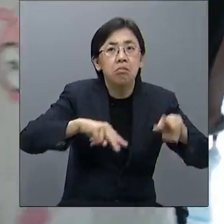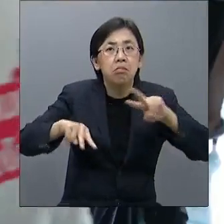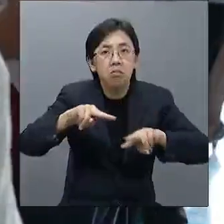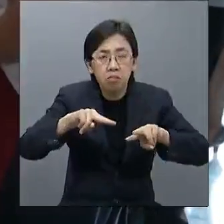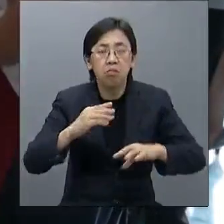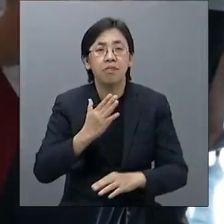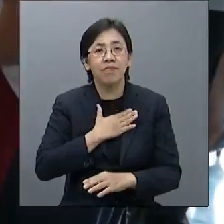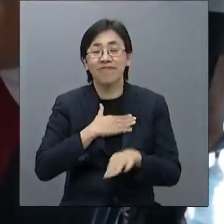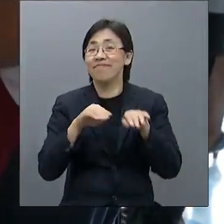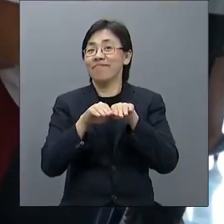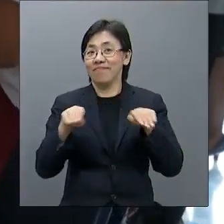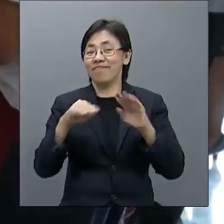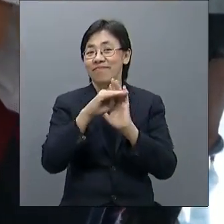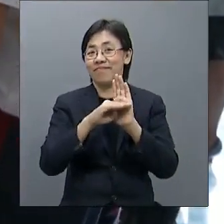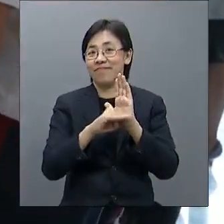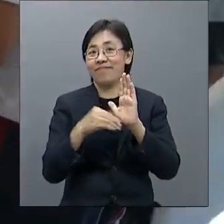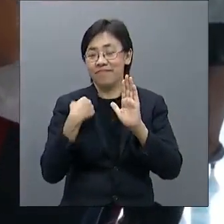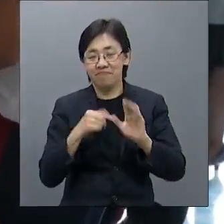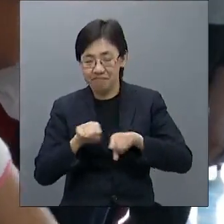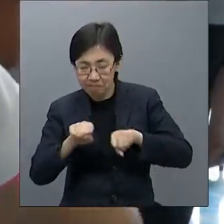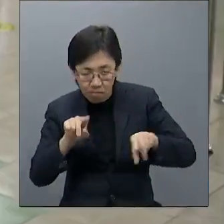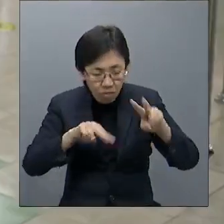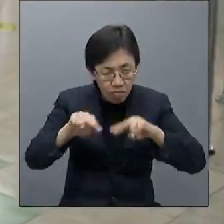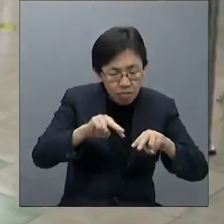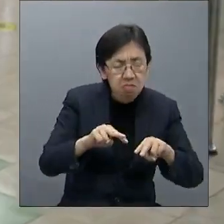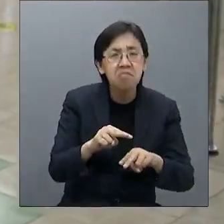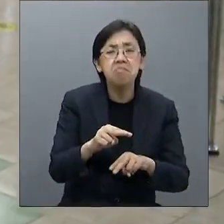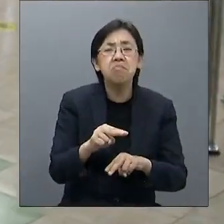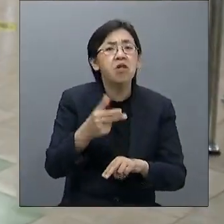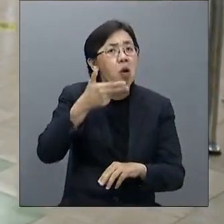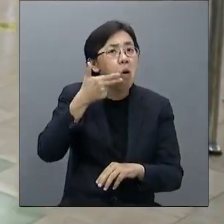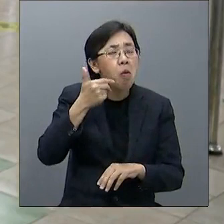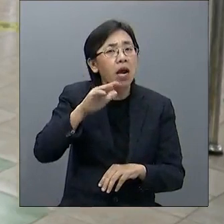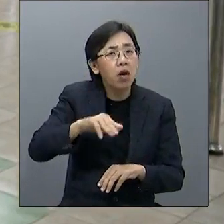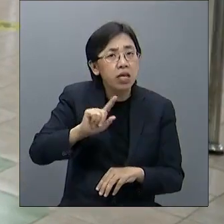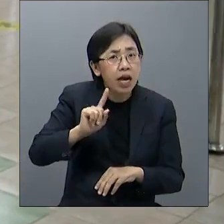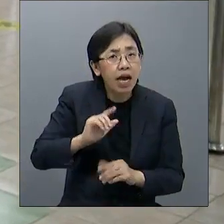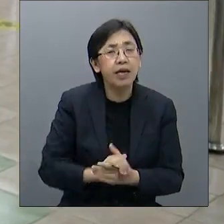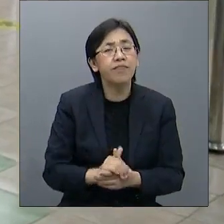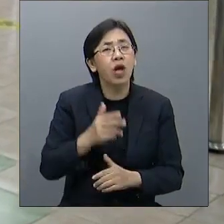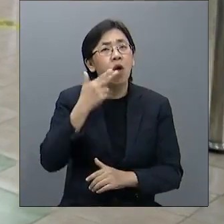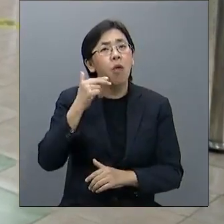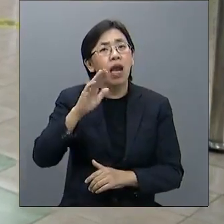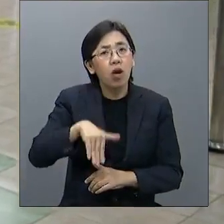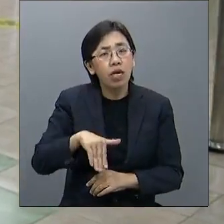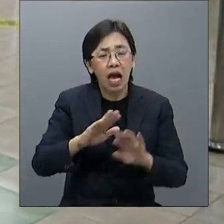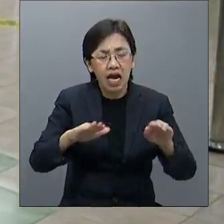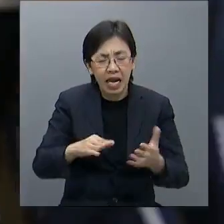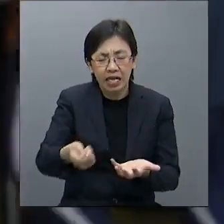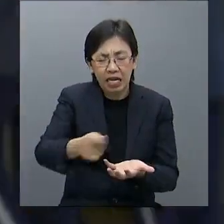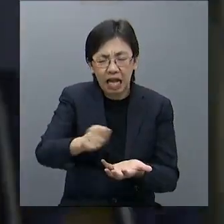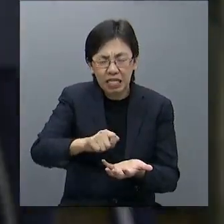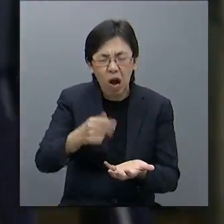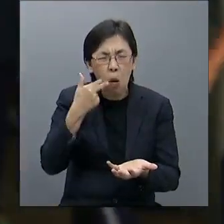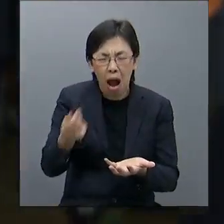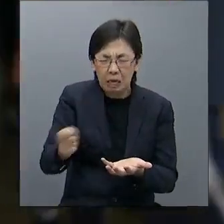ามีเกณฑ์ให้เขาในการเข้าไปกำกับดูแลแล้วก็ดูผลว่าเขาได้สามารถลดเรื่องการปรุงของเด็กได้ไหมนะคะเรา